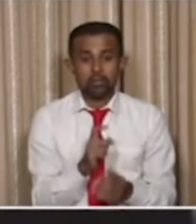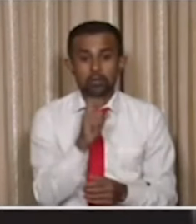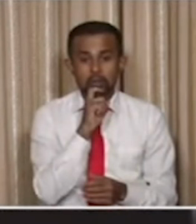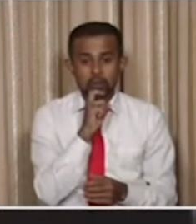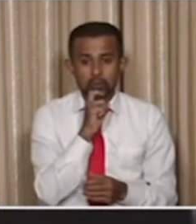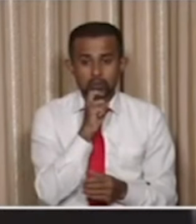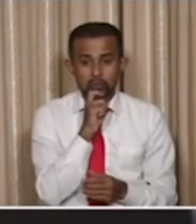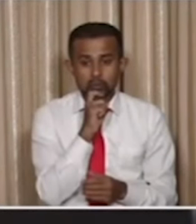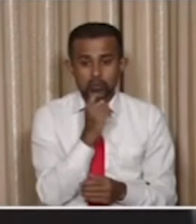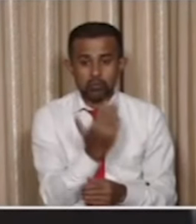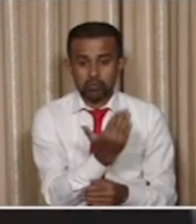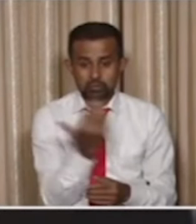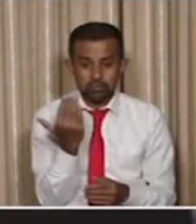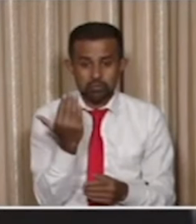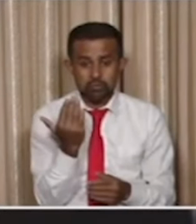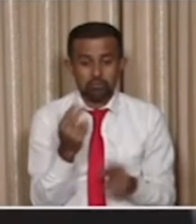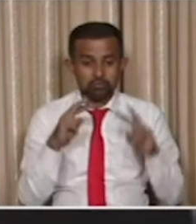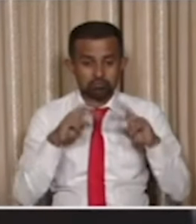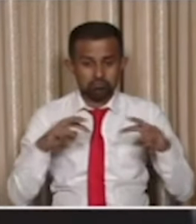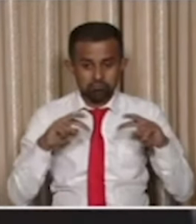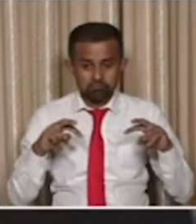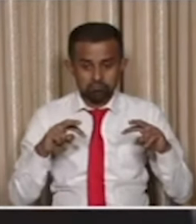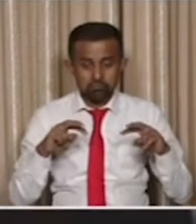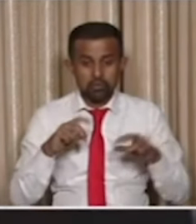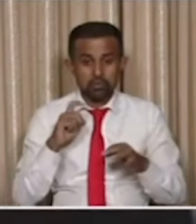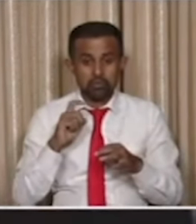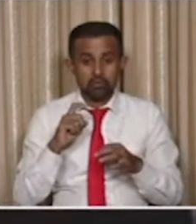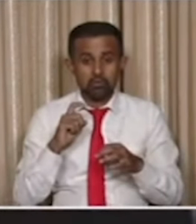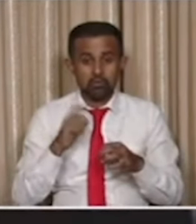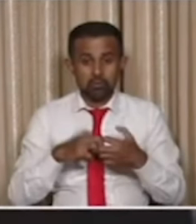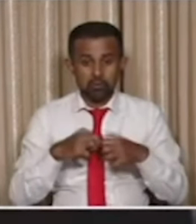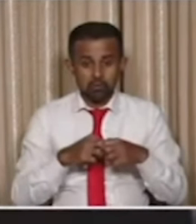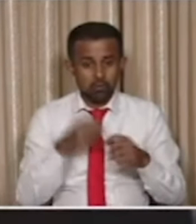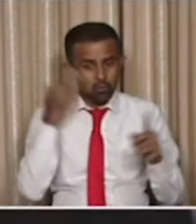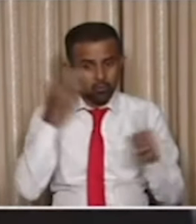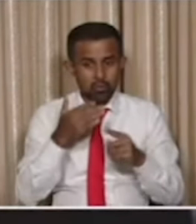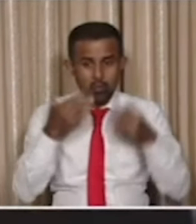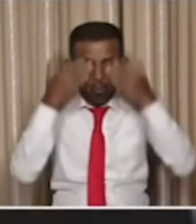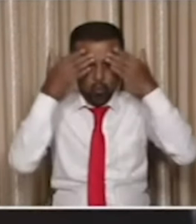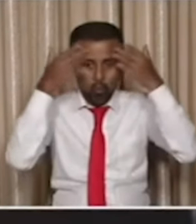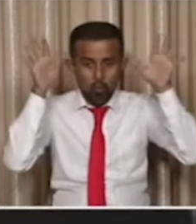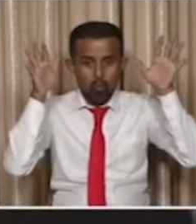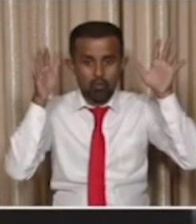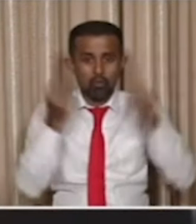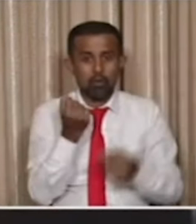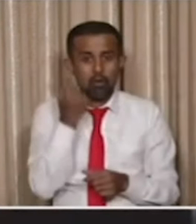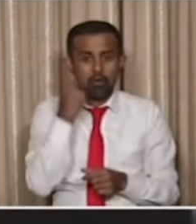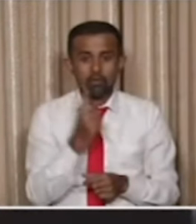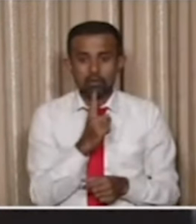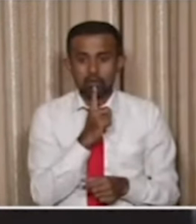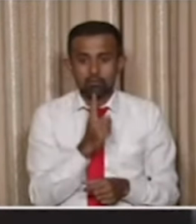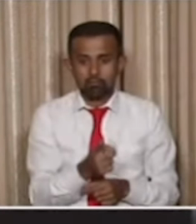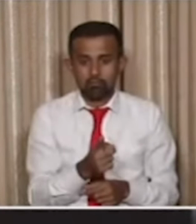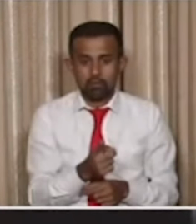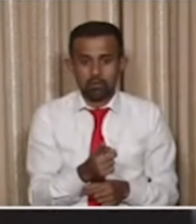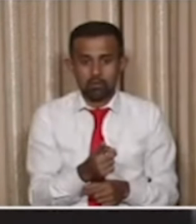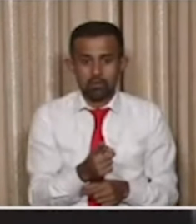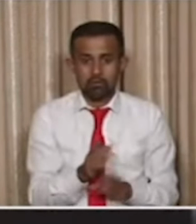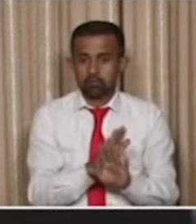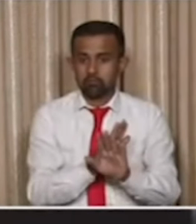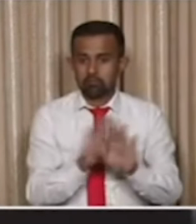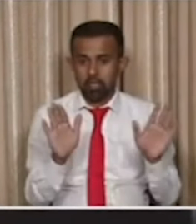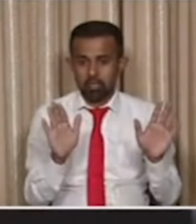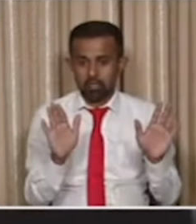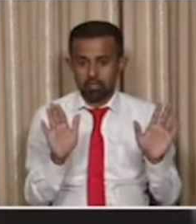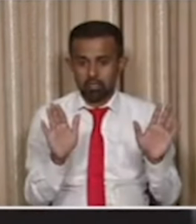අධිකරණයේ ඉදිරියේ විනිශ්චයට භාජනය වුණු කාරණයක් පිළිබඳ ප්‍රසිද්ධියේ මත ප්‍රකාශ කිරීම නොකළ යුතුය